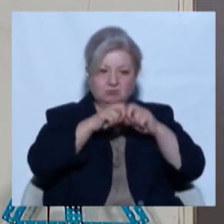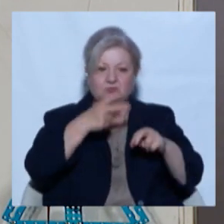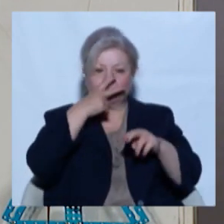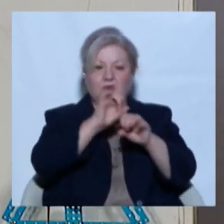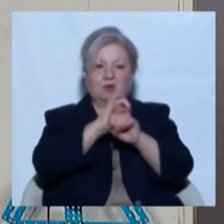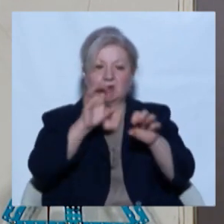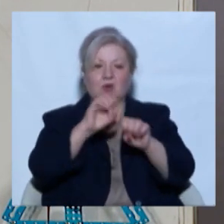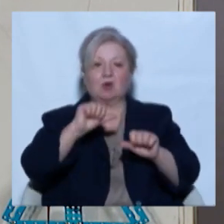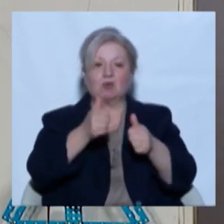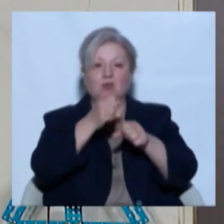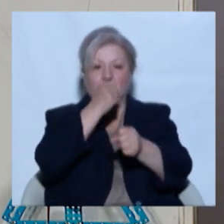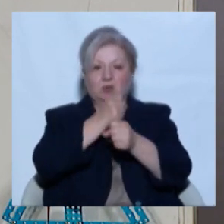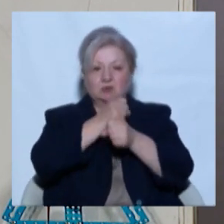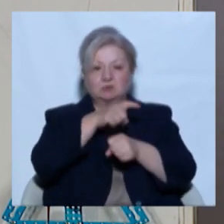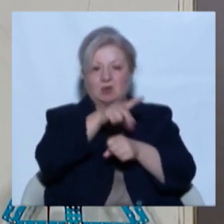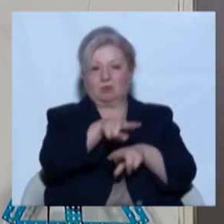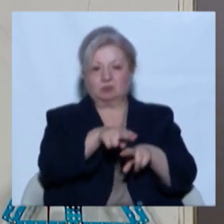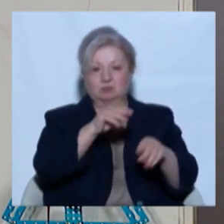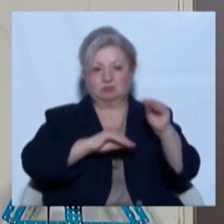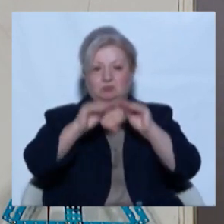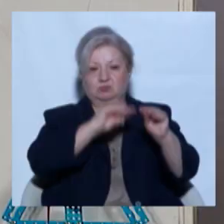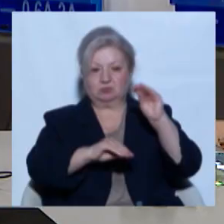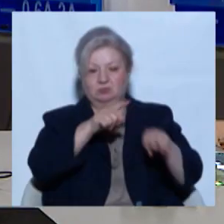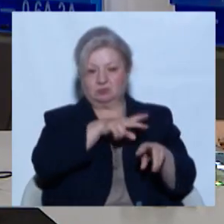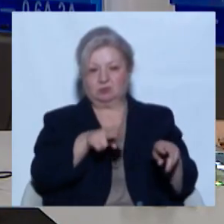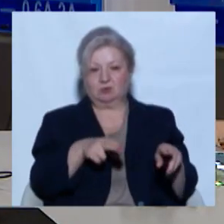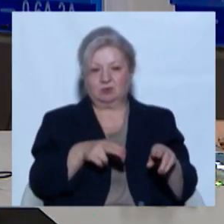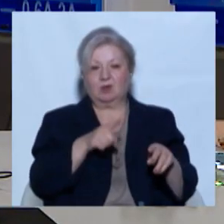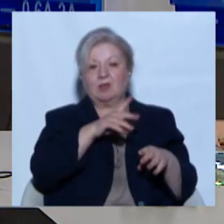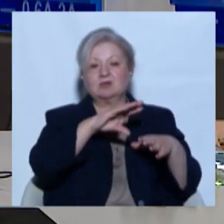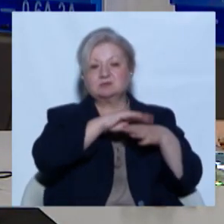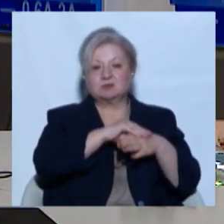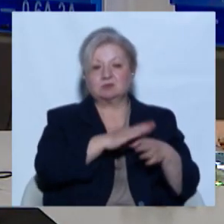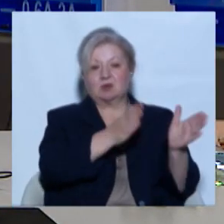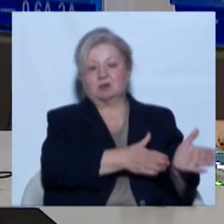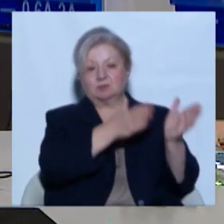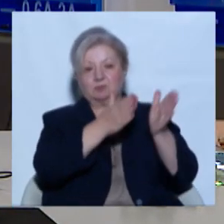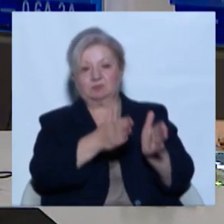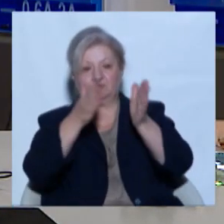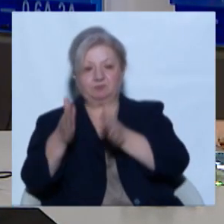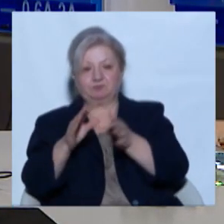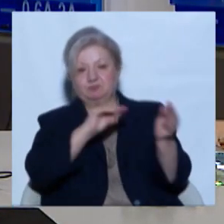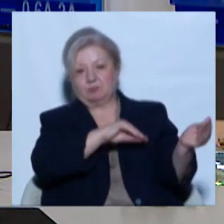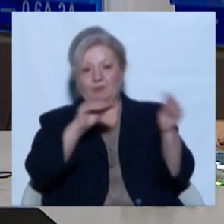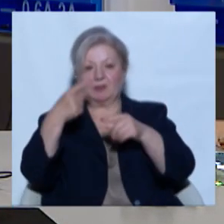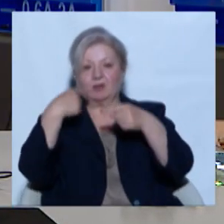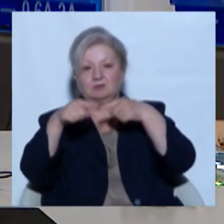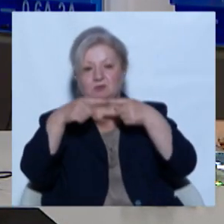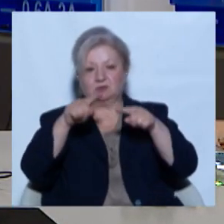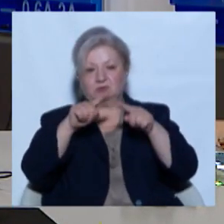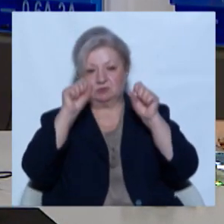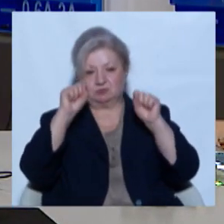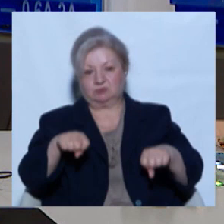აგიხსნათ, როგორ კეთდება მსგავსი მოწყობილობები. ნუ, სხეულის გადაადგილება